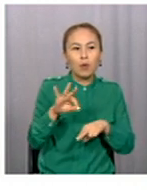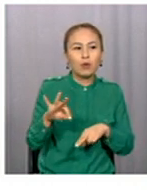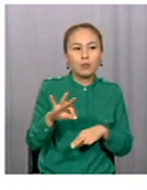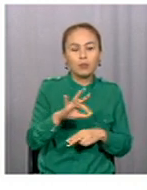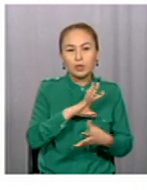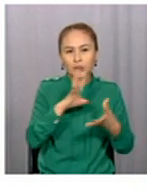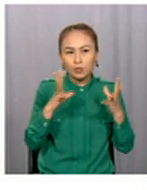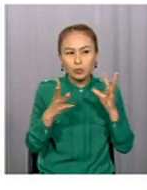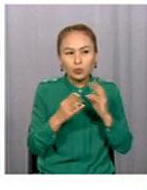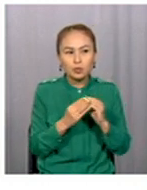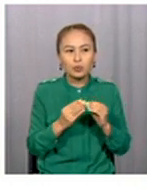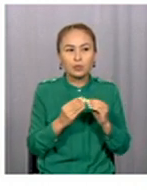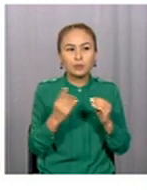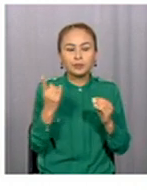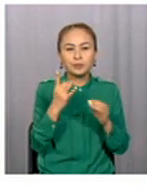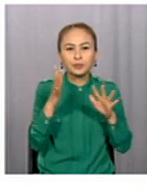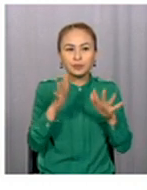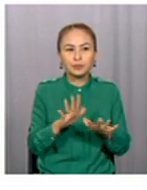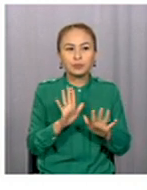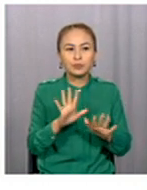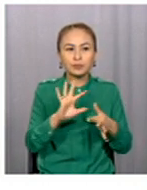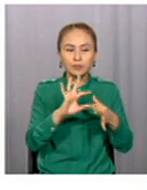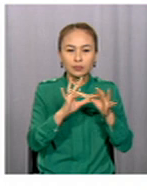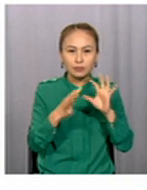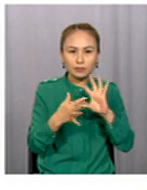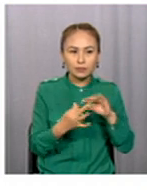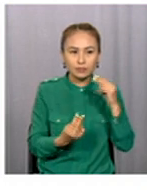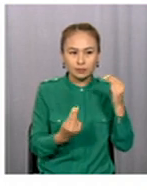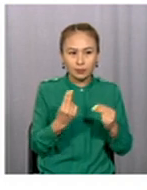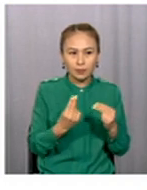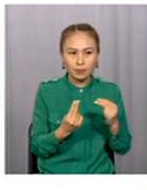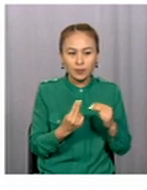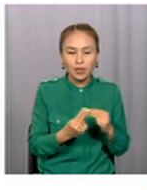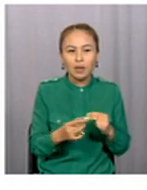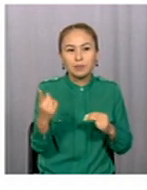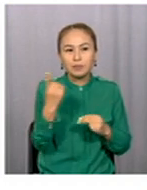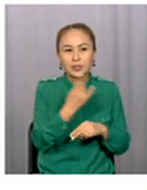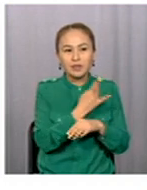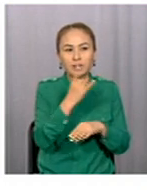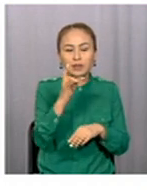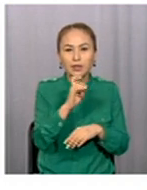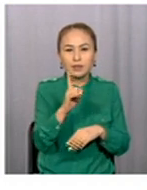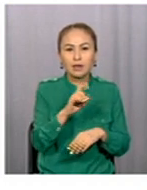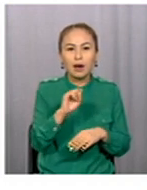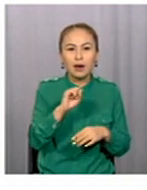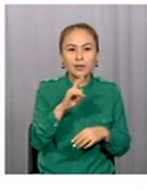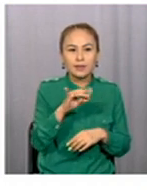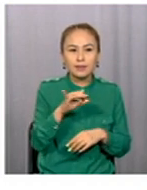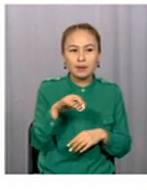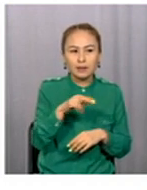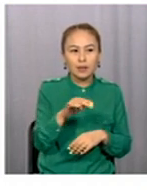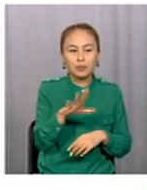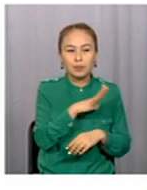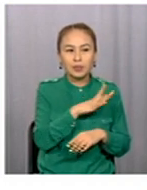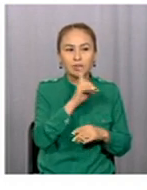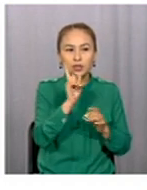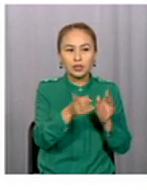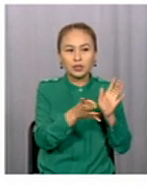и по масштабу они уступают лишь Олимпийским играм. Первый раз «Азиада» проводилась